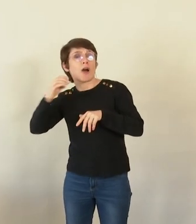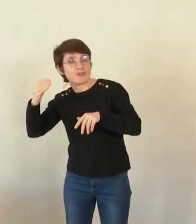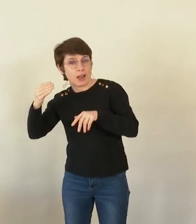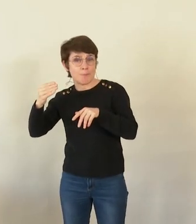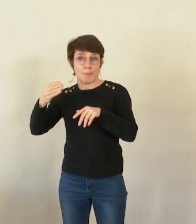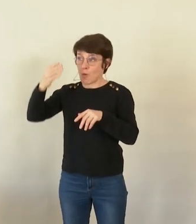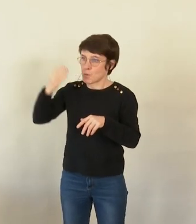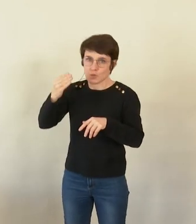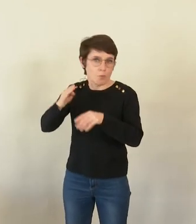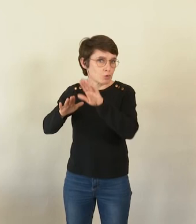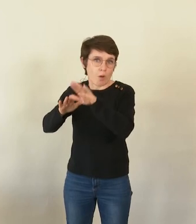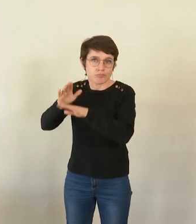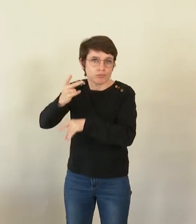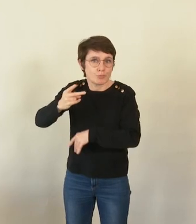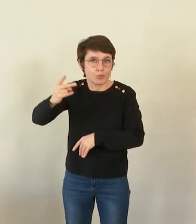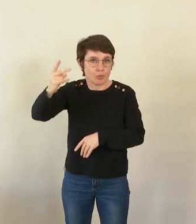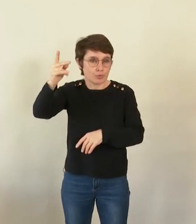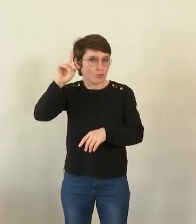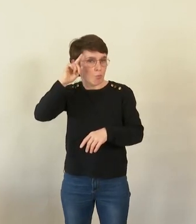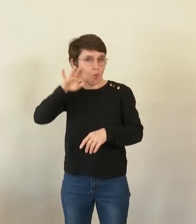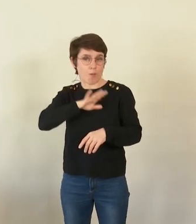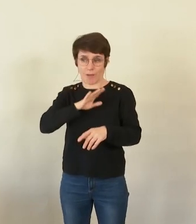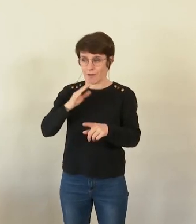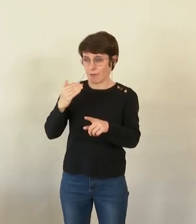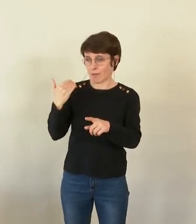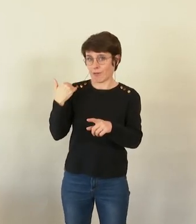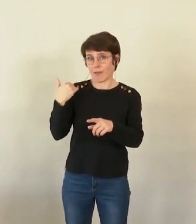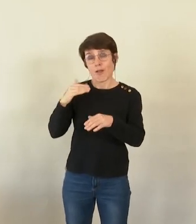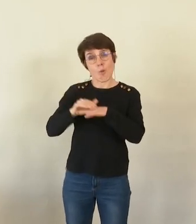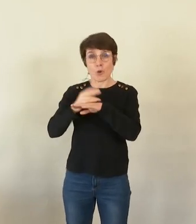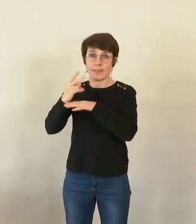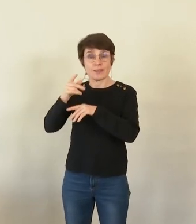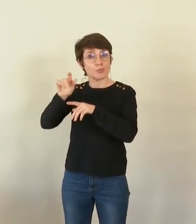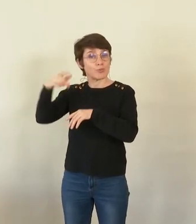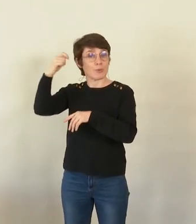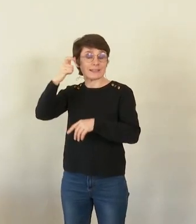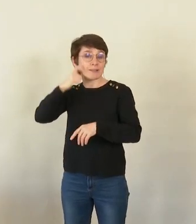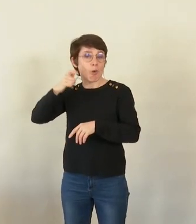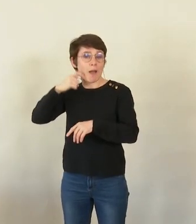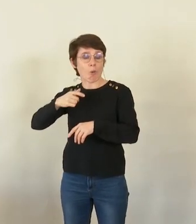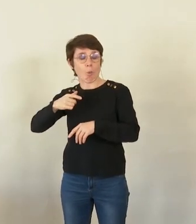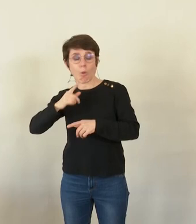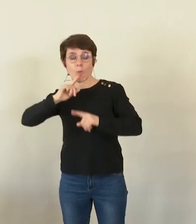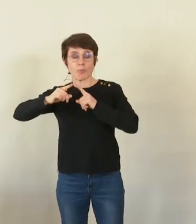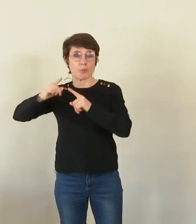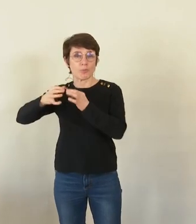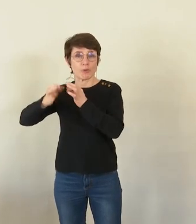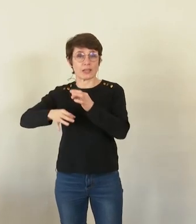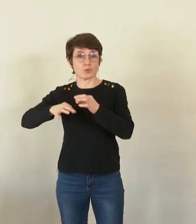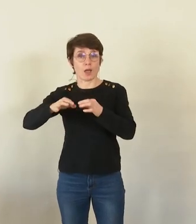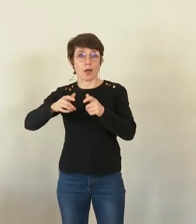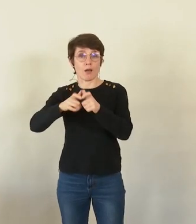successive qu'il subitent depuis la mise en œuvre des politiques d'Emmanuel Macron et dès